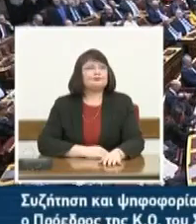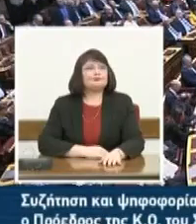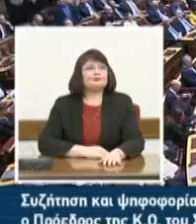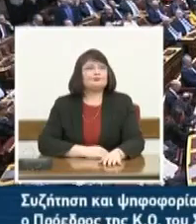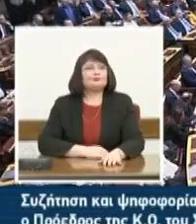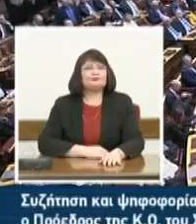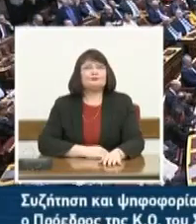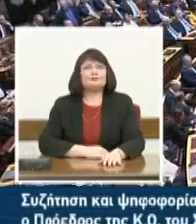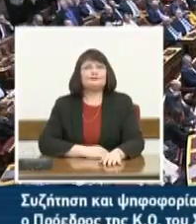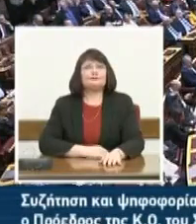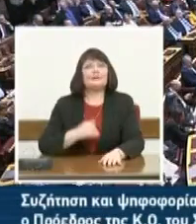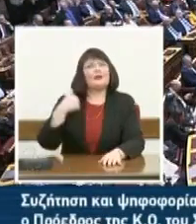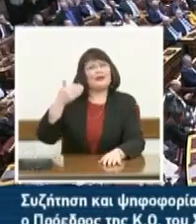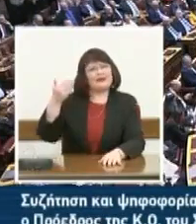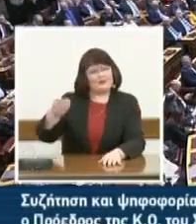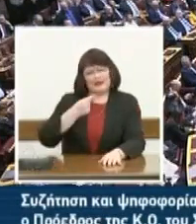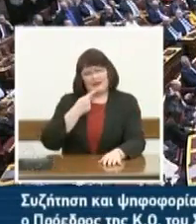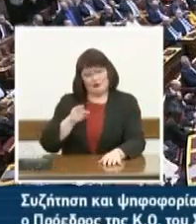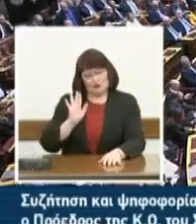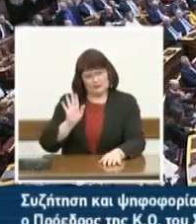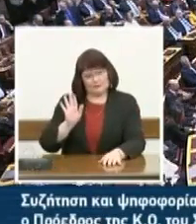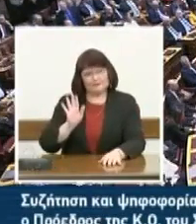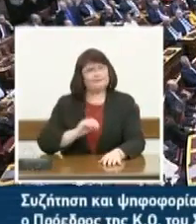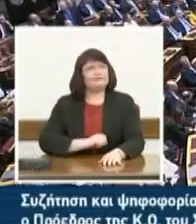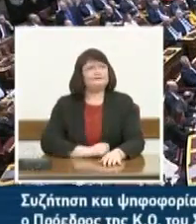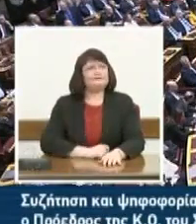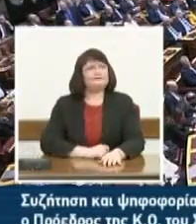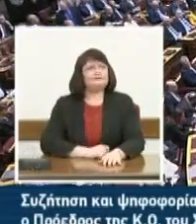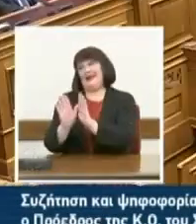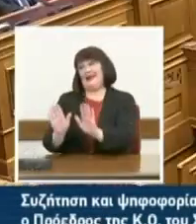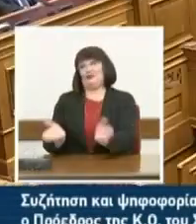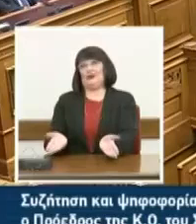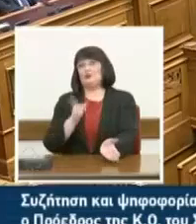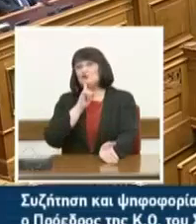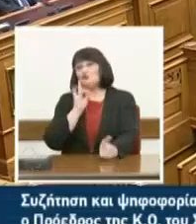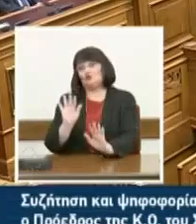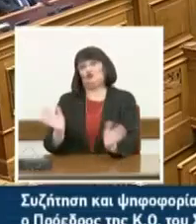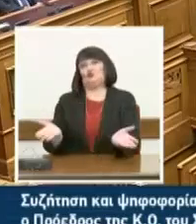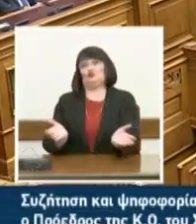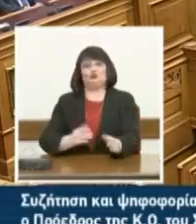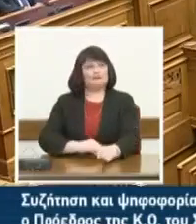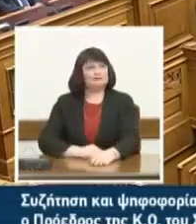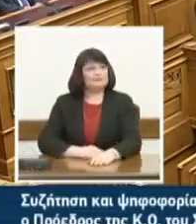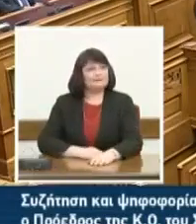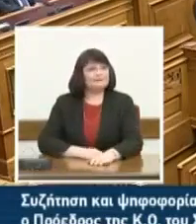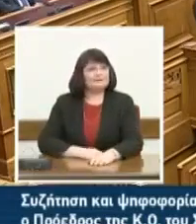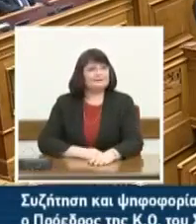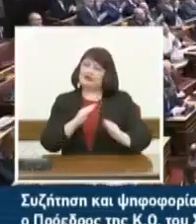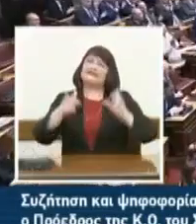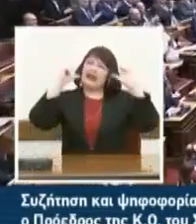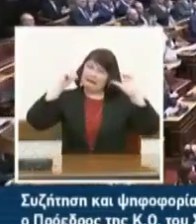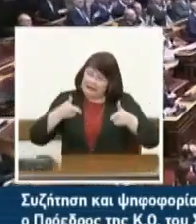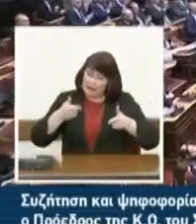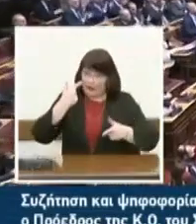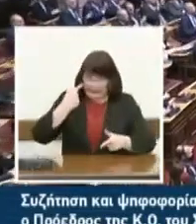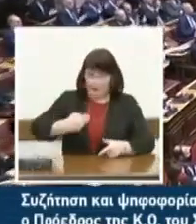δικαιοσύνη. Η Αγγλία με τον Μπόρις Τζόνσον, η Γαλλία με τον Σαρκοζή, η Γερμανία με τον Γκολ. η Αμερική με τον Τραμπ. Μόνο στην Ελλάδα θεωρούμε ότι άμα